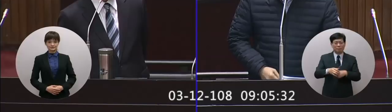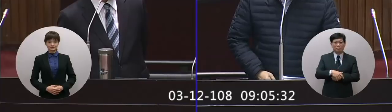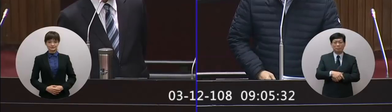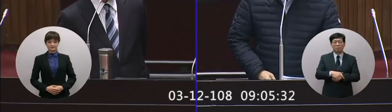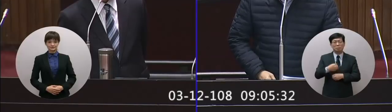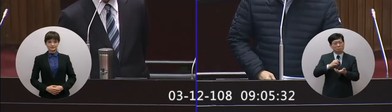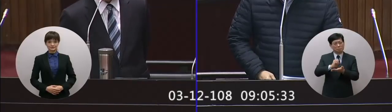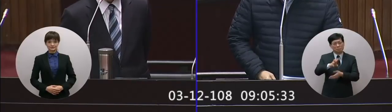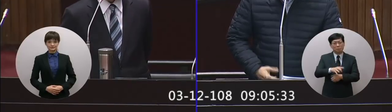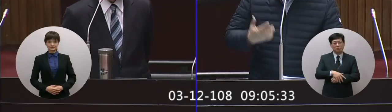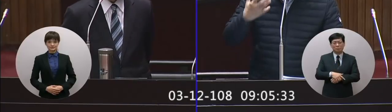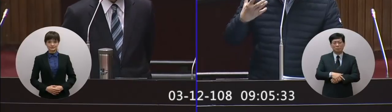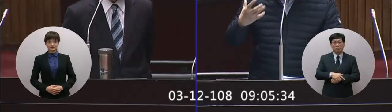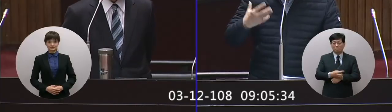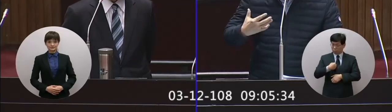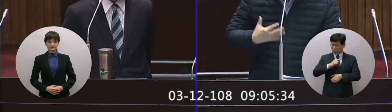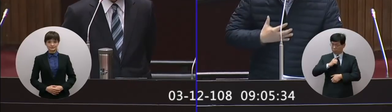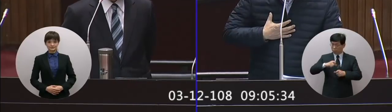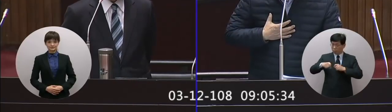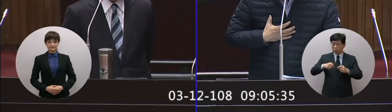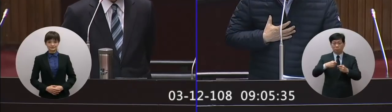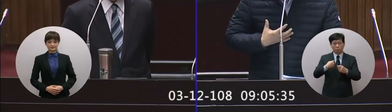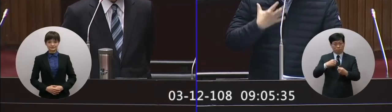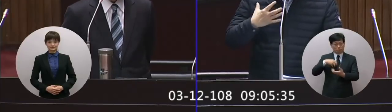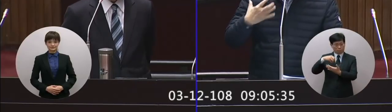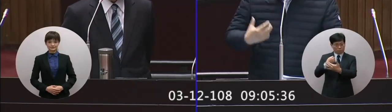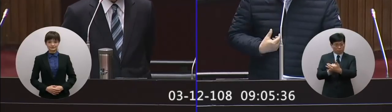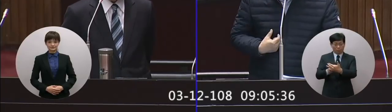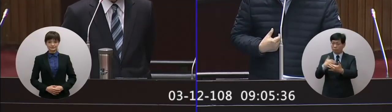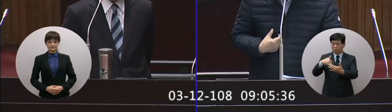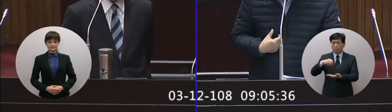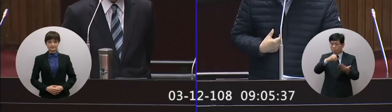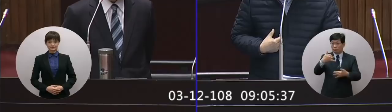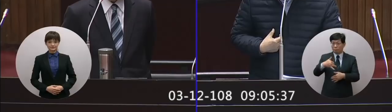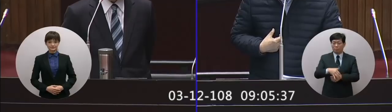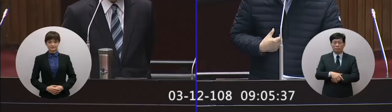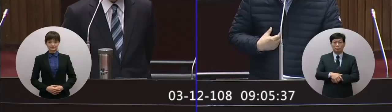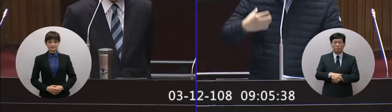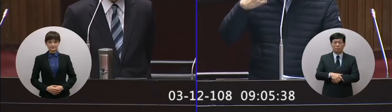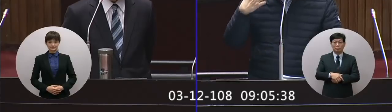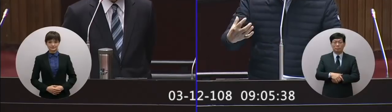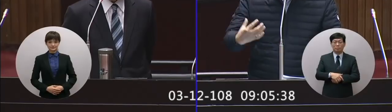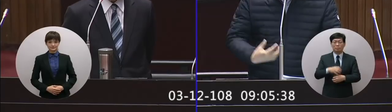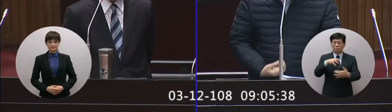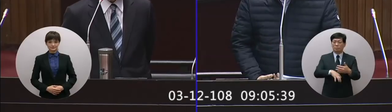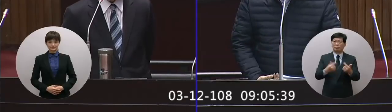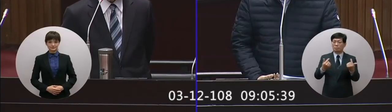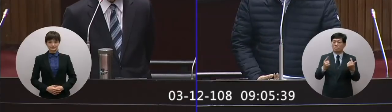那我给你报告，我的版本还在我手上，我还没有提出来。包